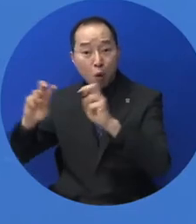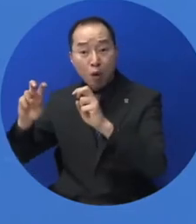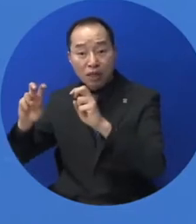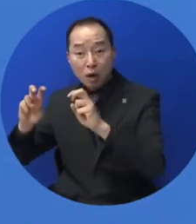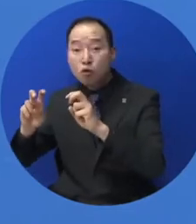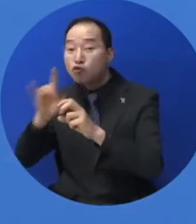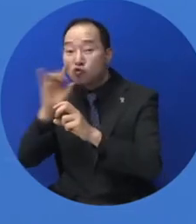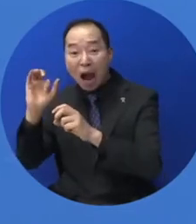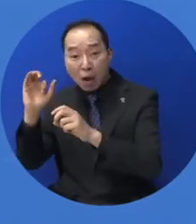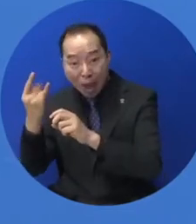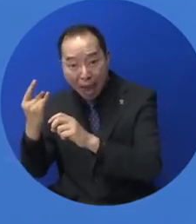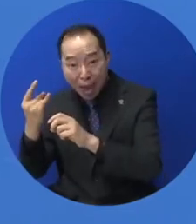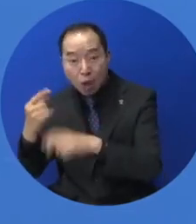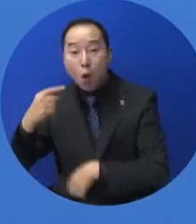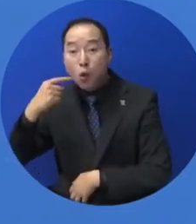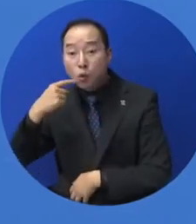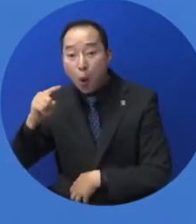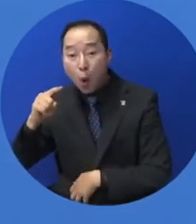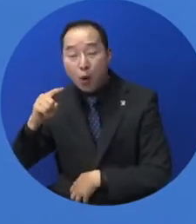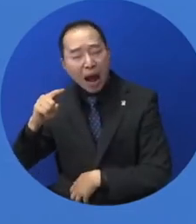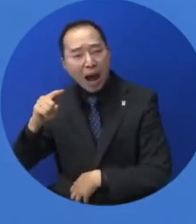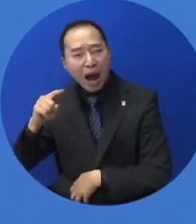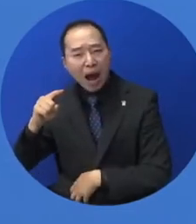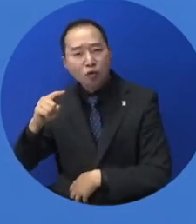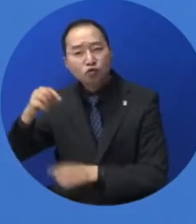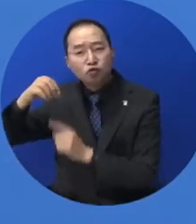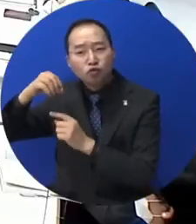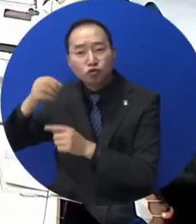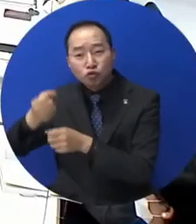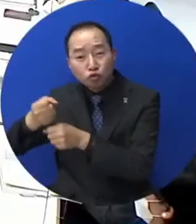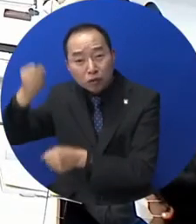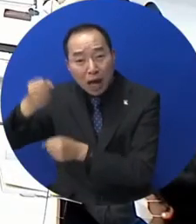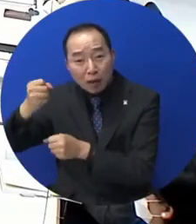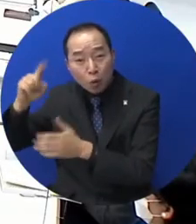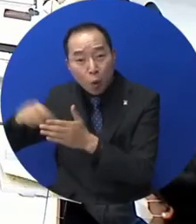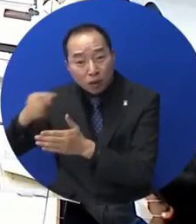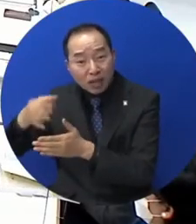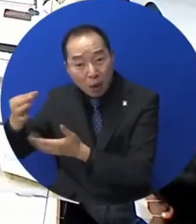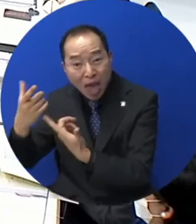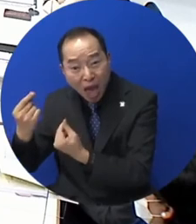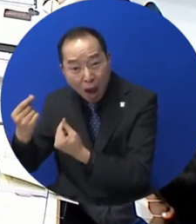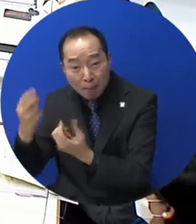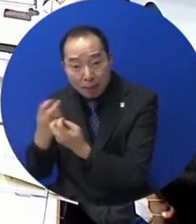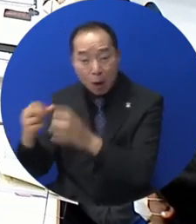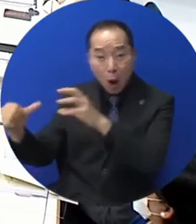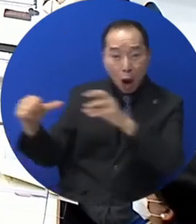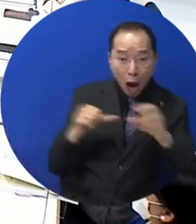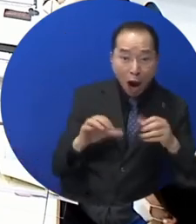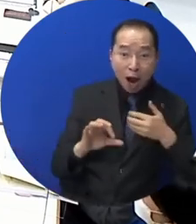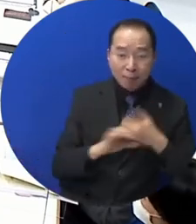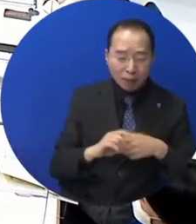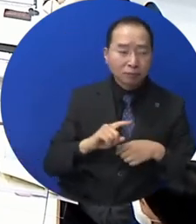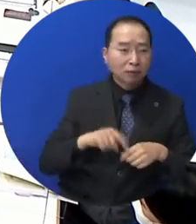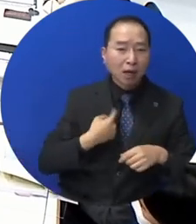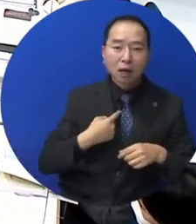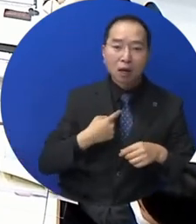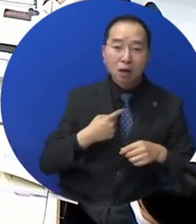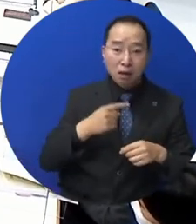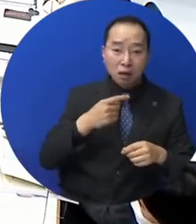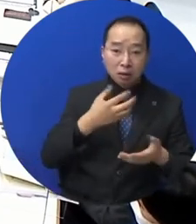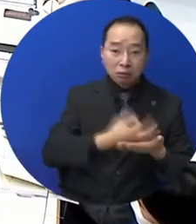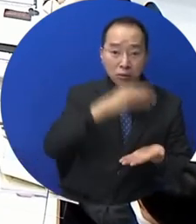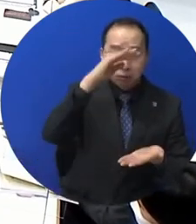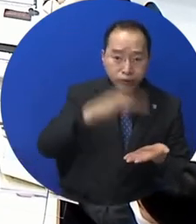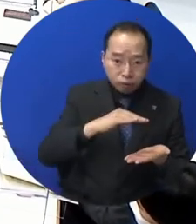있는 노란 우산 공제회와 연결을 하게 되면 재정을 크게 쓰지 않고도 소상공인들의 손실을 보상할